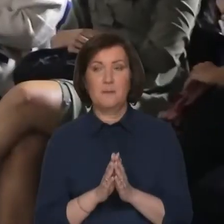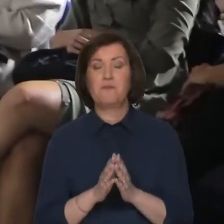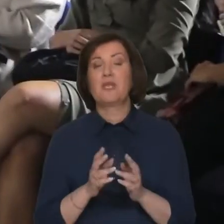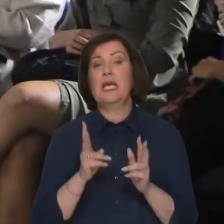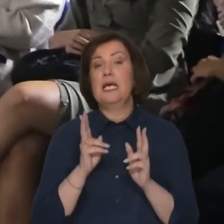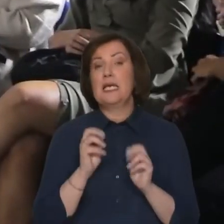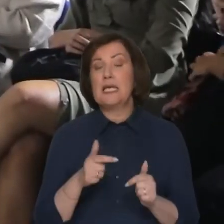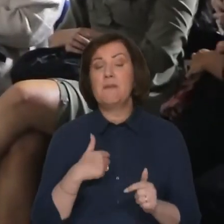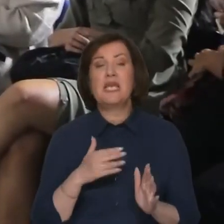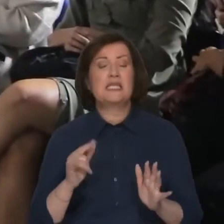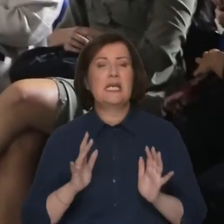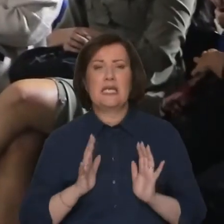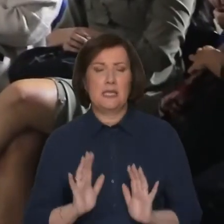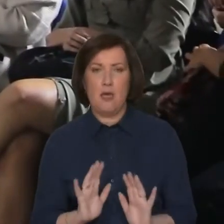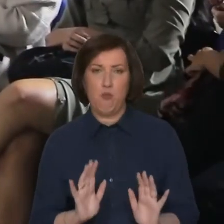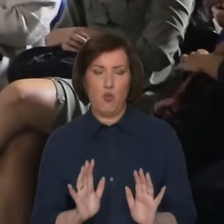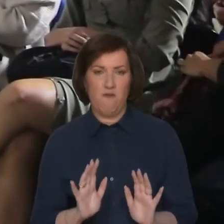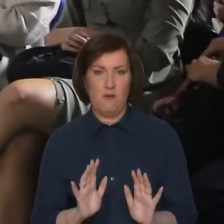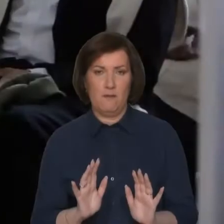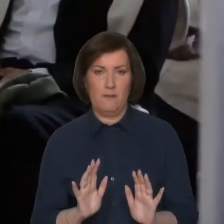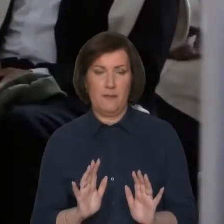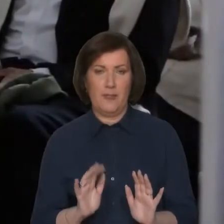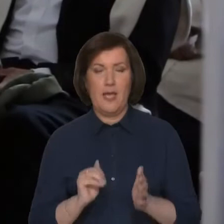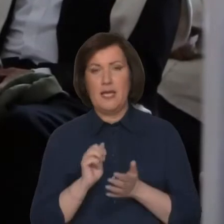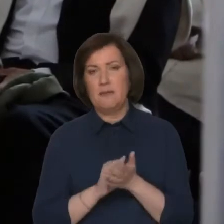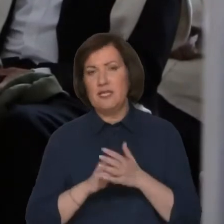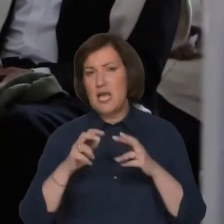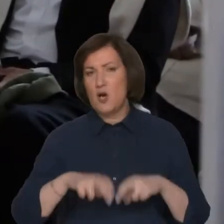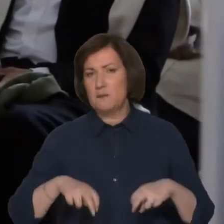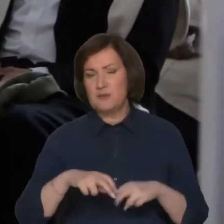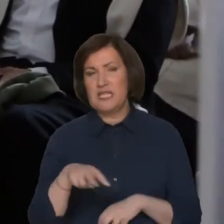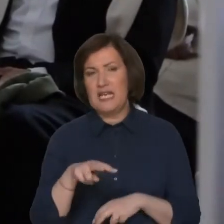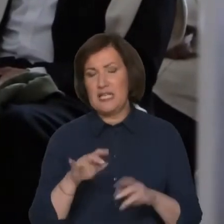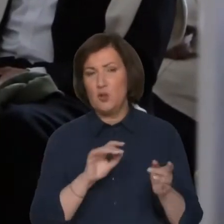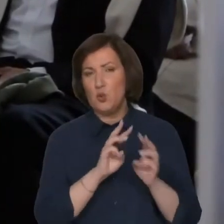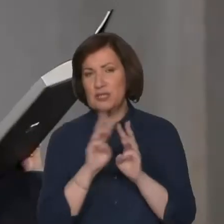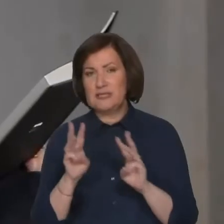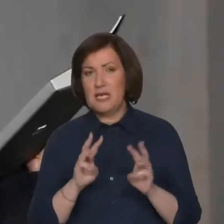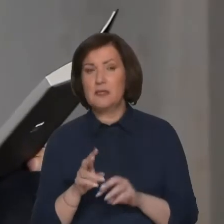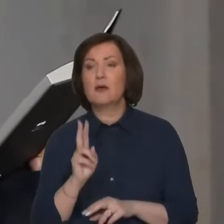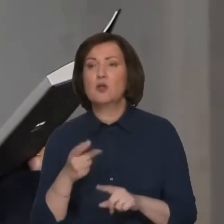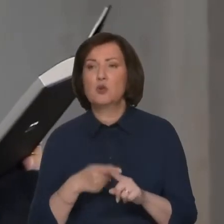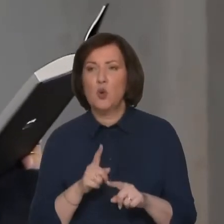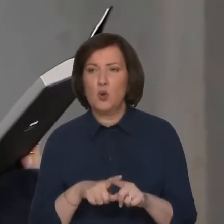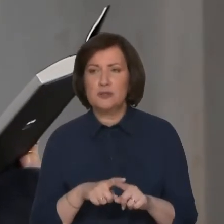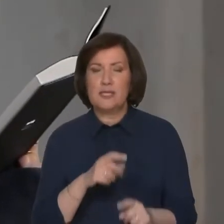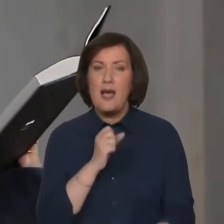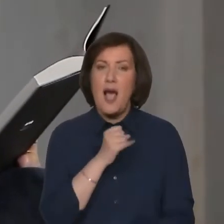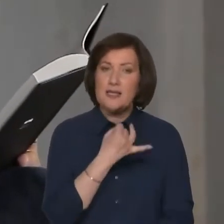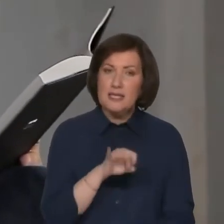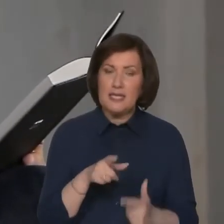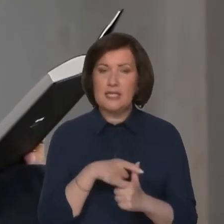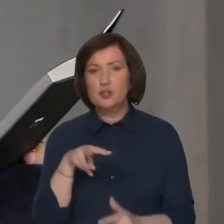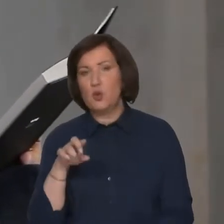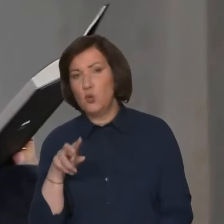Ким я тільки не був, і приводом для розбірок на літературних сайтах, так хто це? Андрій чи Любка?